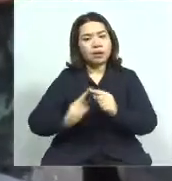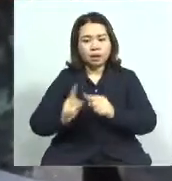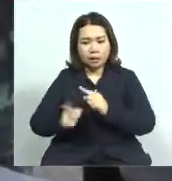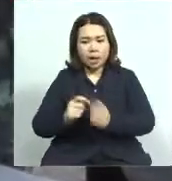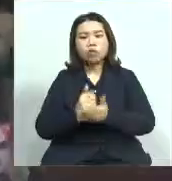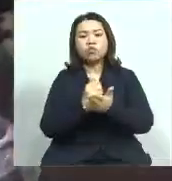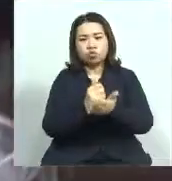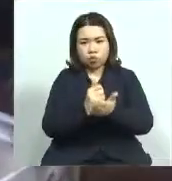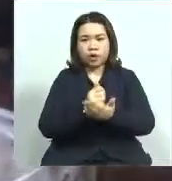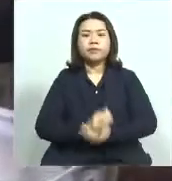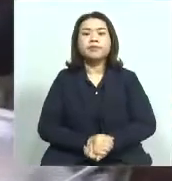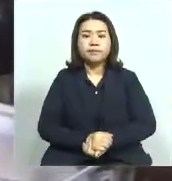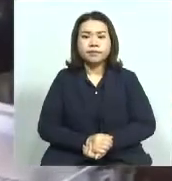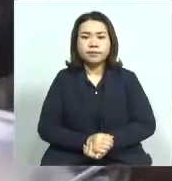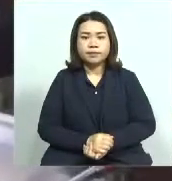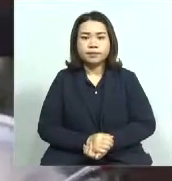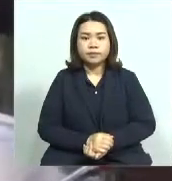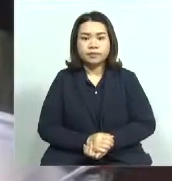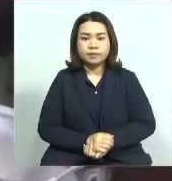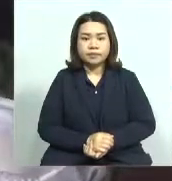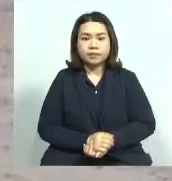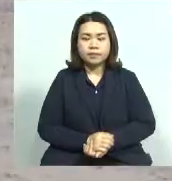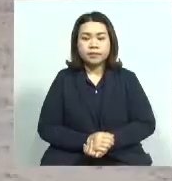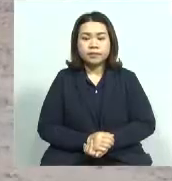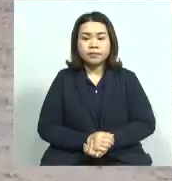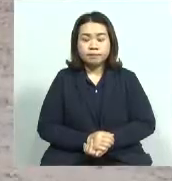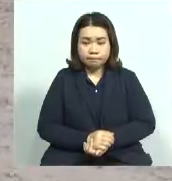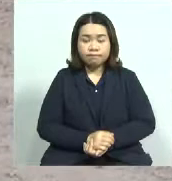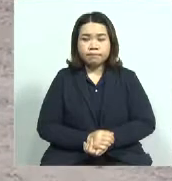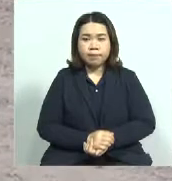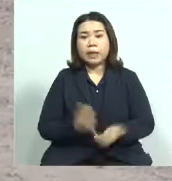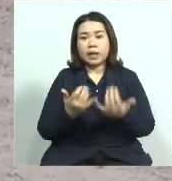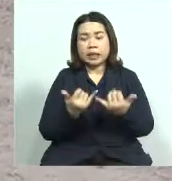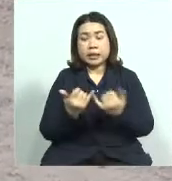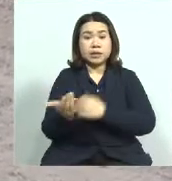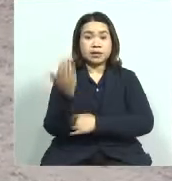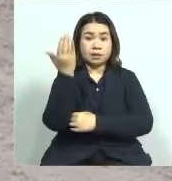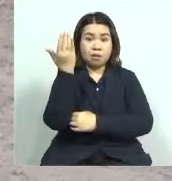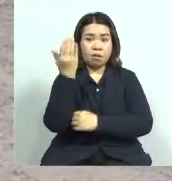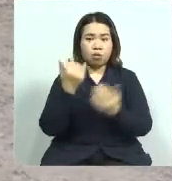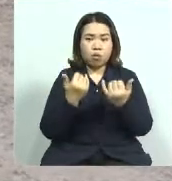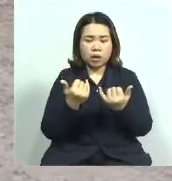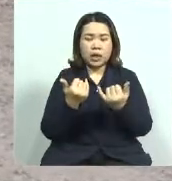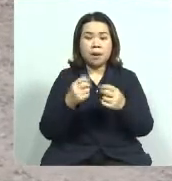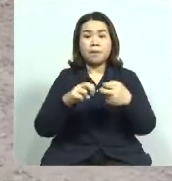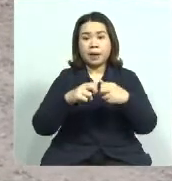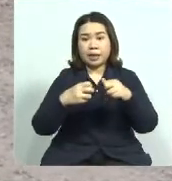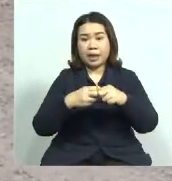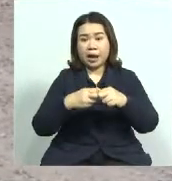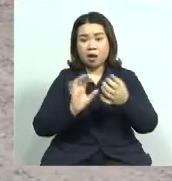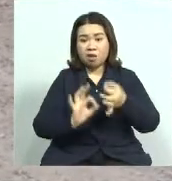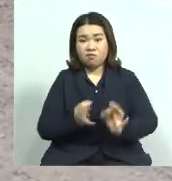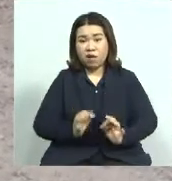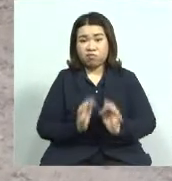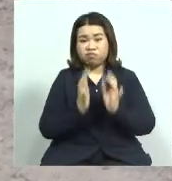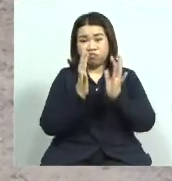ดับไฟป่าในครั้งนี้ค่ะอย่างไรก็ตามนะคะตั้งแต่ช่วงเช้าที่ผ่านมาสถานการณ์ไฟไหม้ในพื้นที่ป่